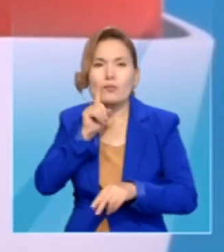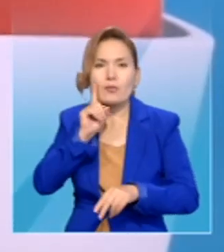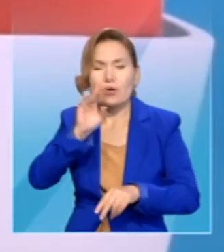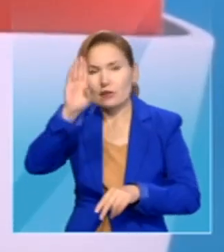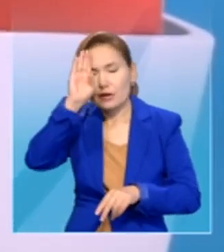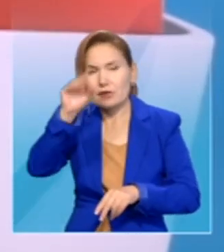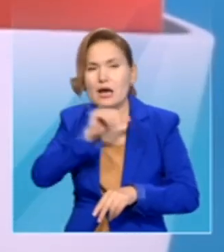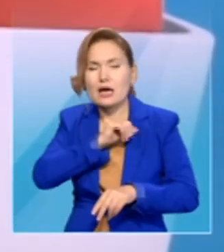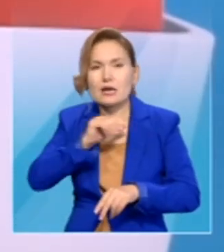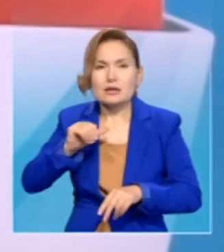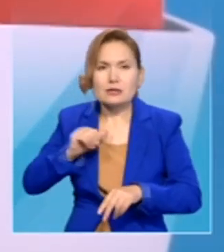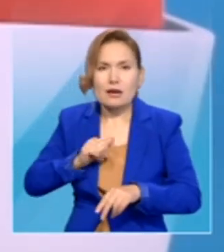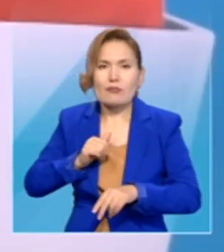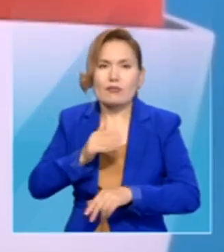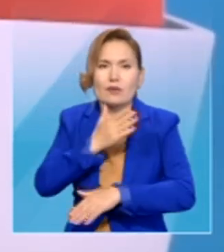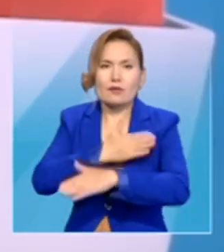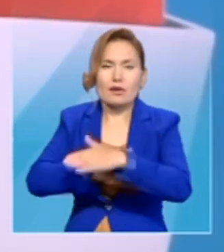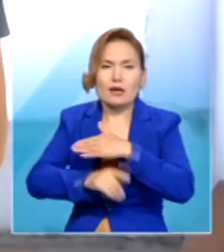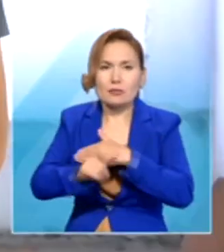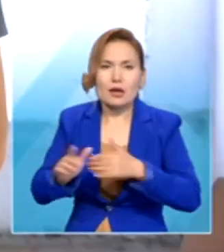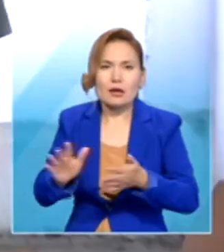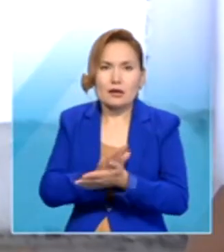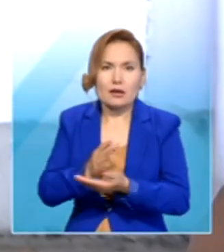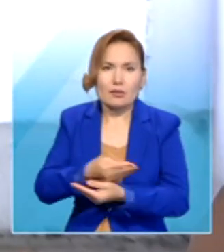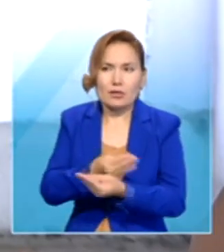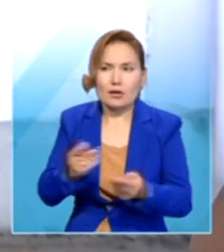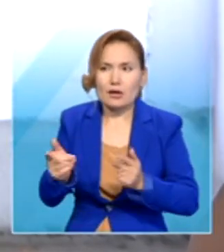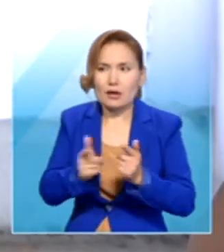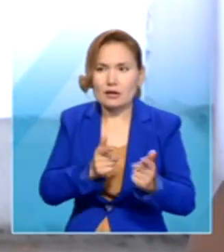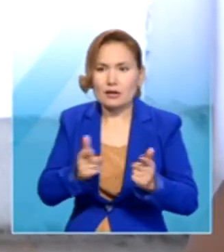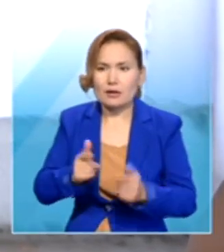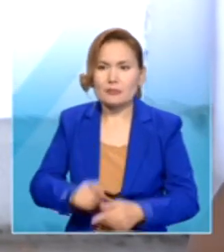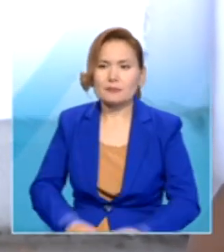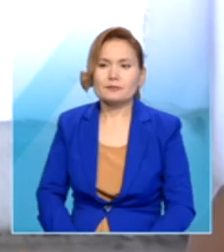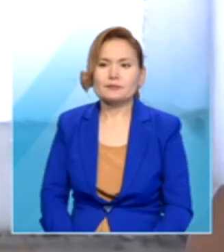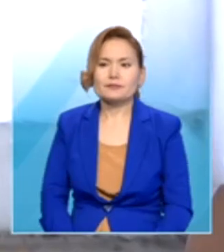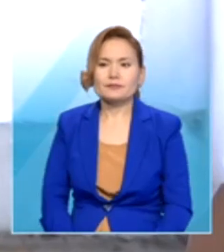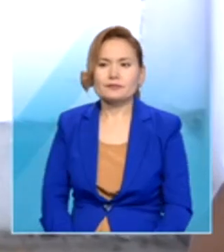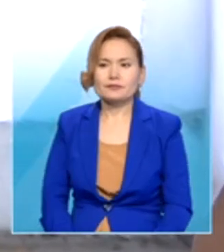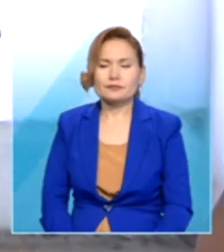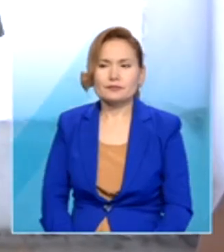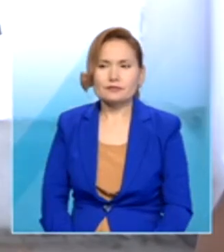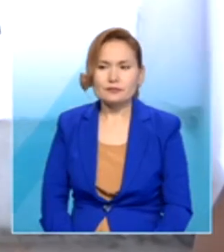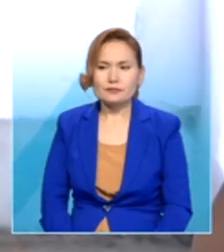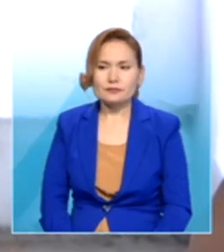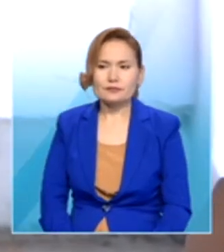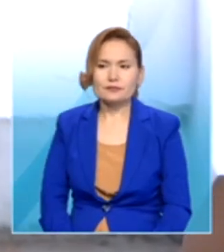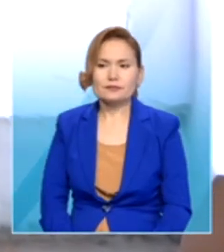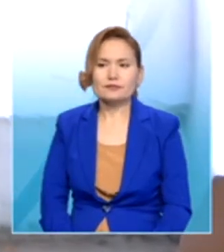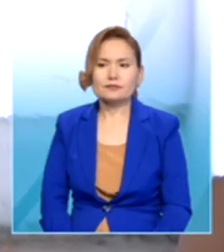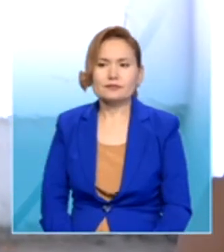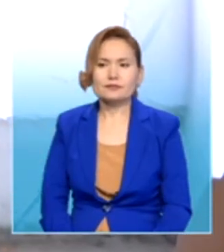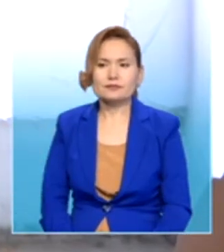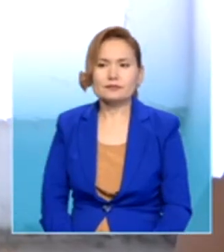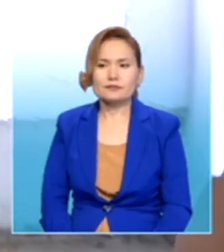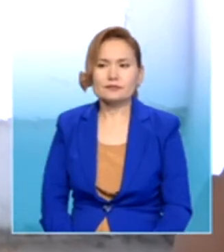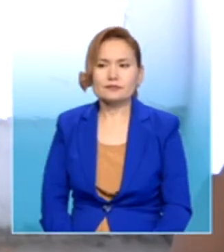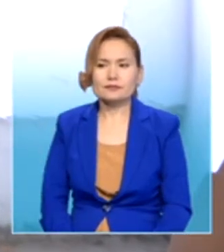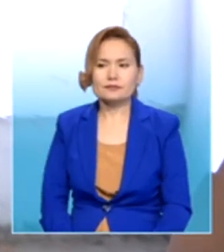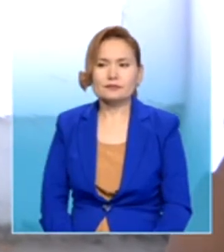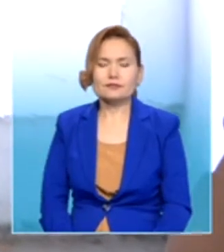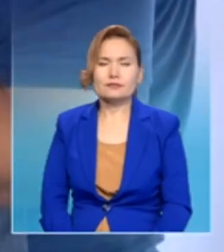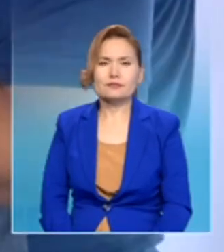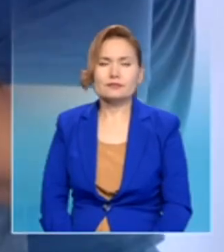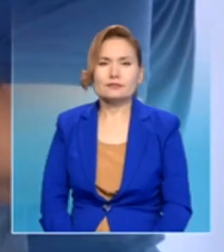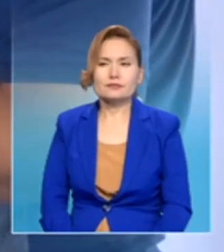жандарға тегін беруге әзір. Біздің артықшылығымыз әр саусағы әртүрлі басқаруында және оны қол жұмып ашуында.